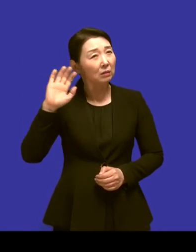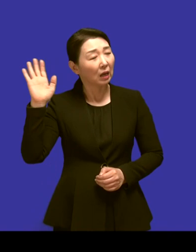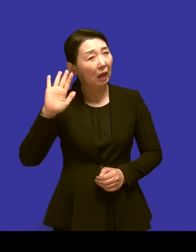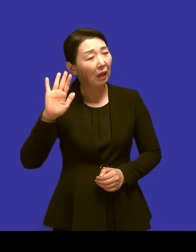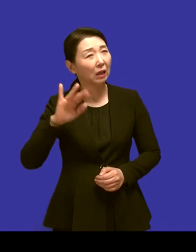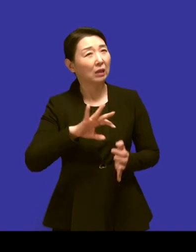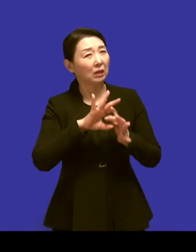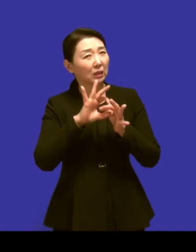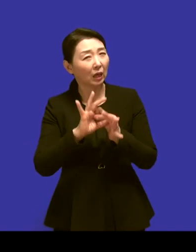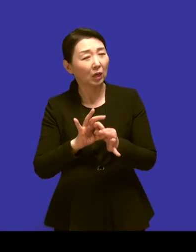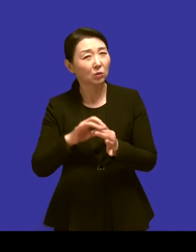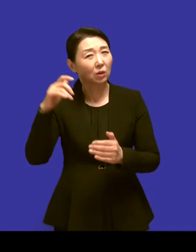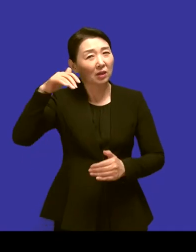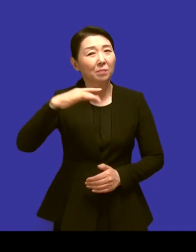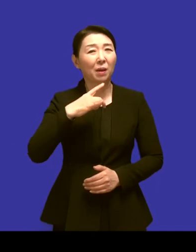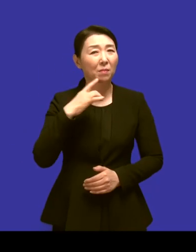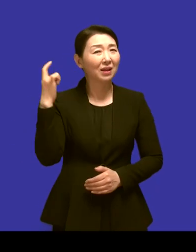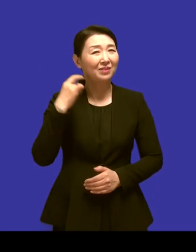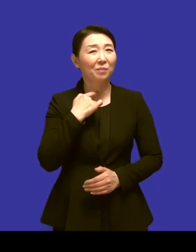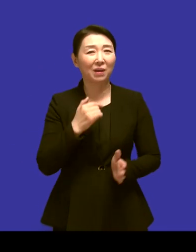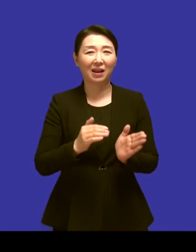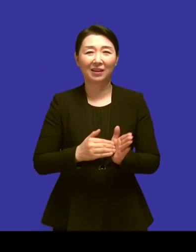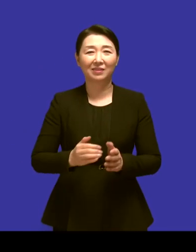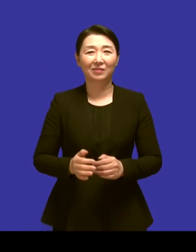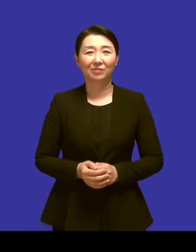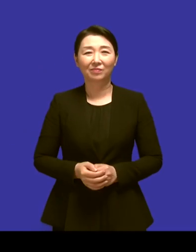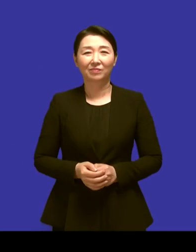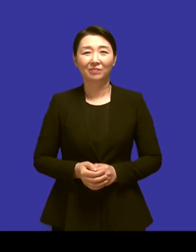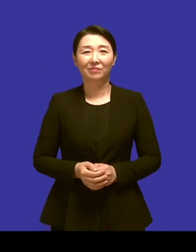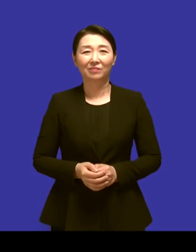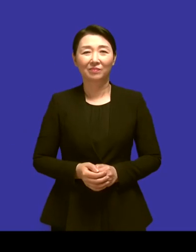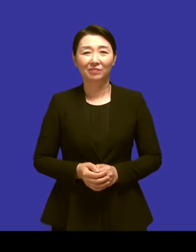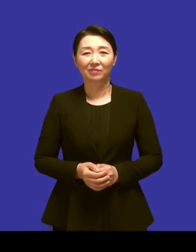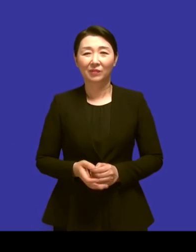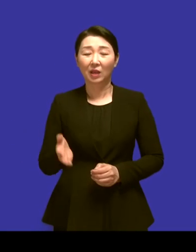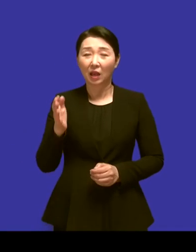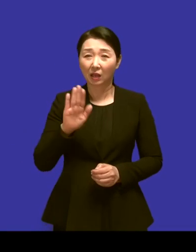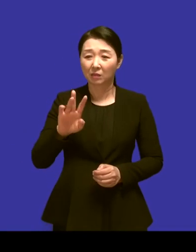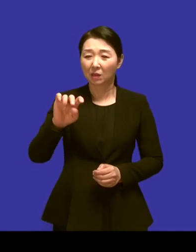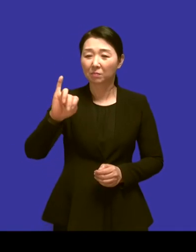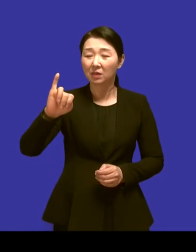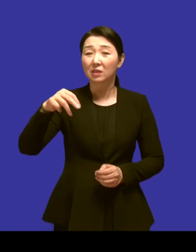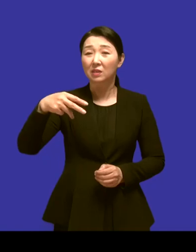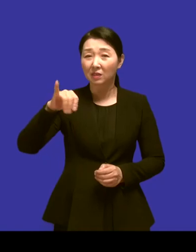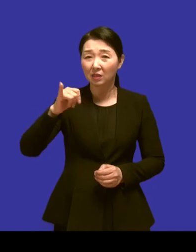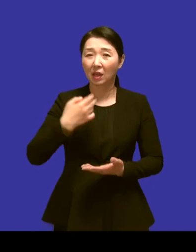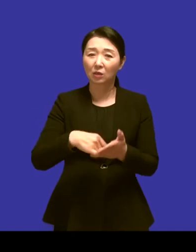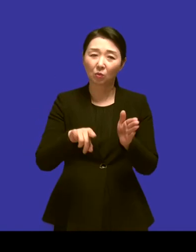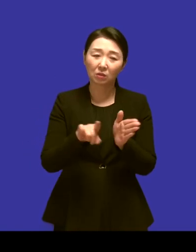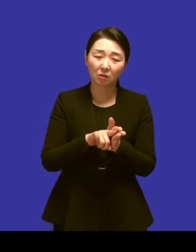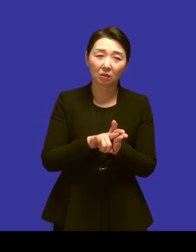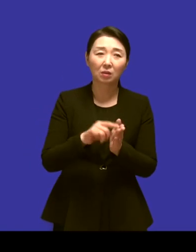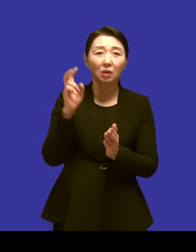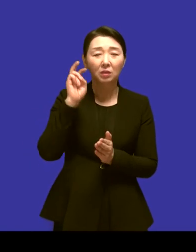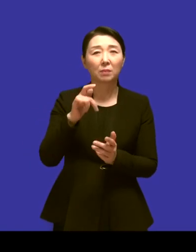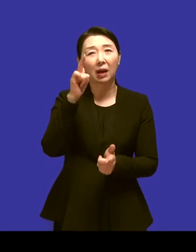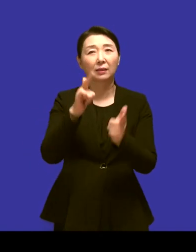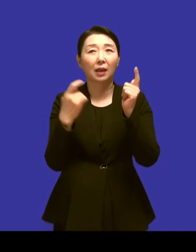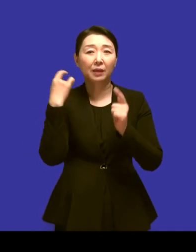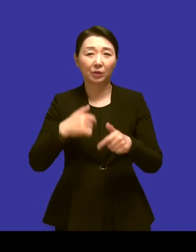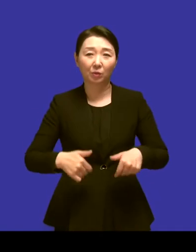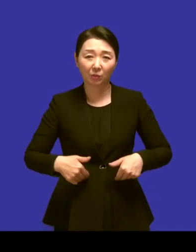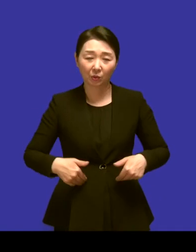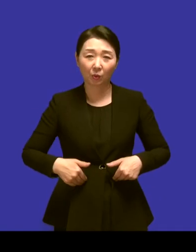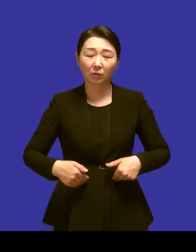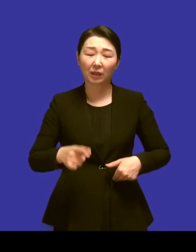힙합만 계속 들었어. 아, 그래요? 그래가지고 근데 이제 미디를 하려면 다양한 음악을 들었어야 예. 되는데 힙합만 듣고 있어서 그때